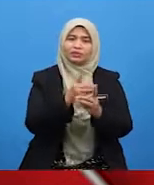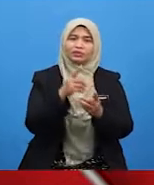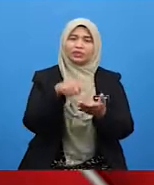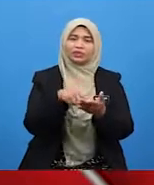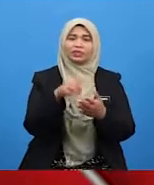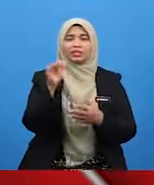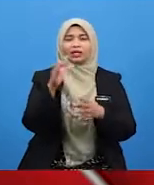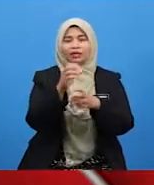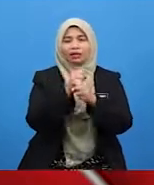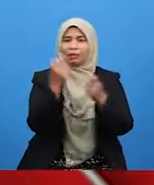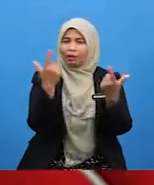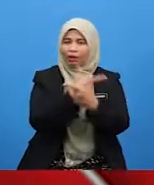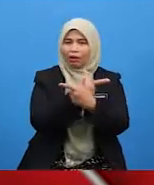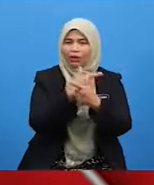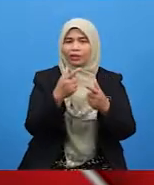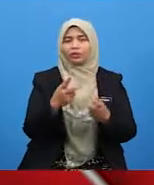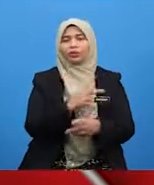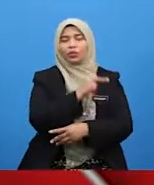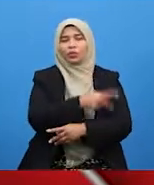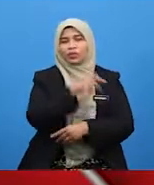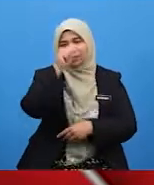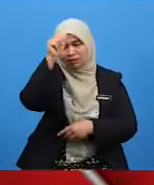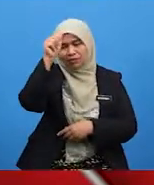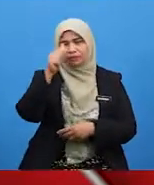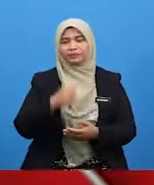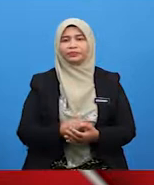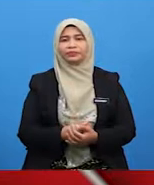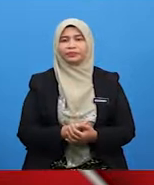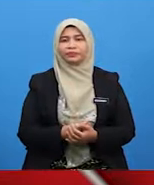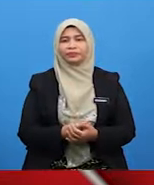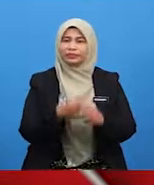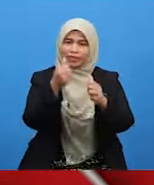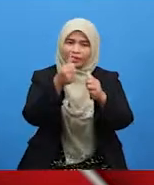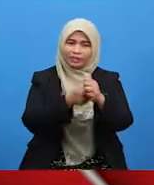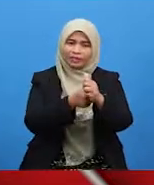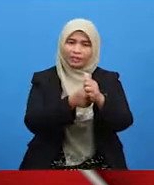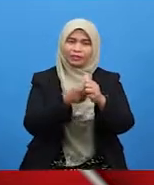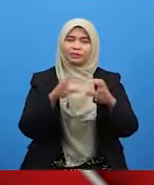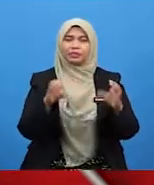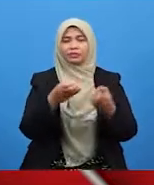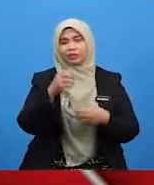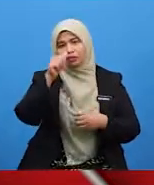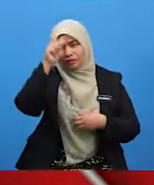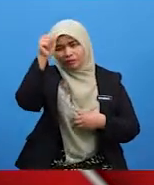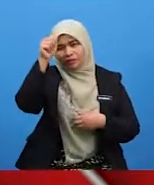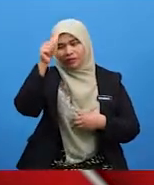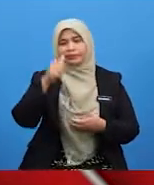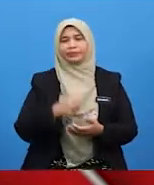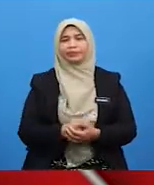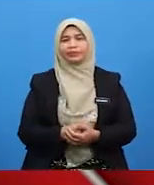yang dapat melawan kekuasaan Allah Subhanahu Wa Taala. Setiap makhluk adalah ciptaan